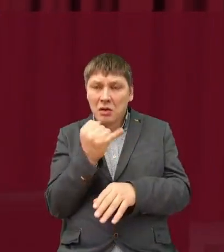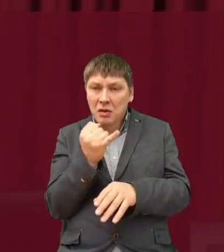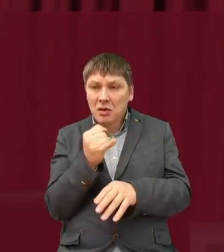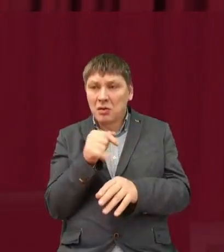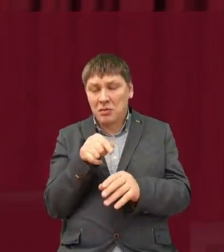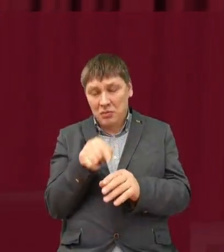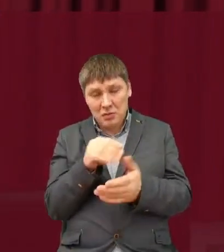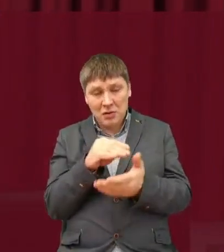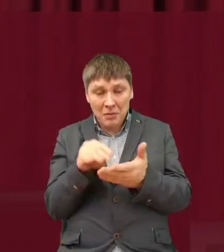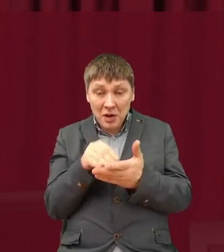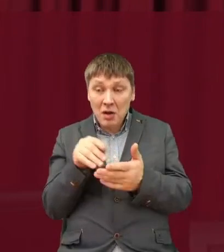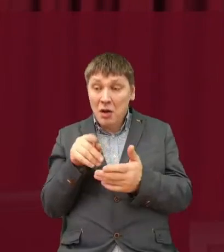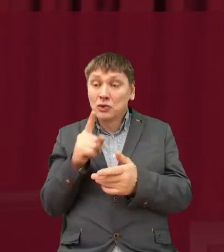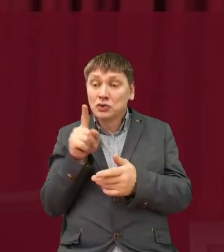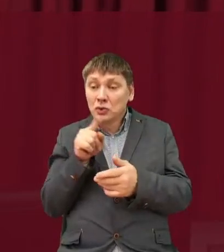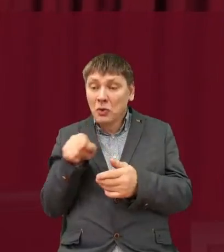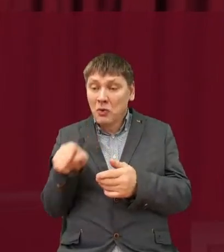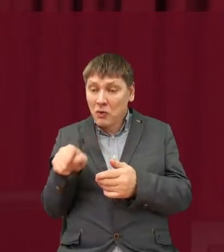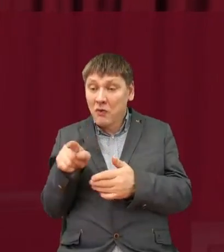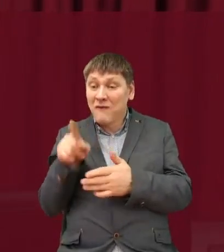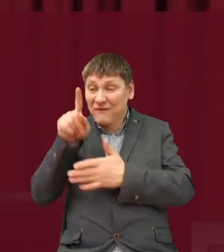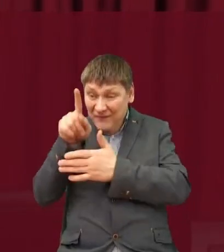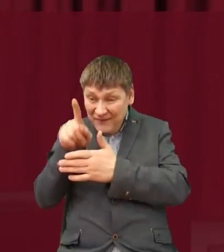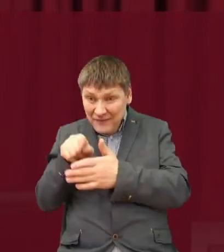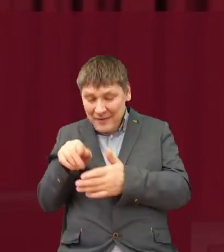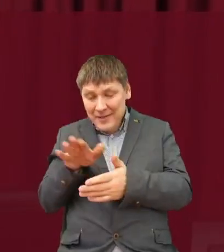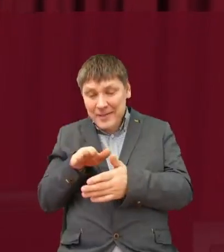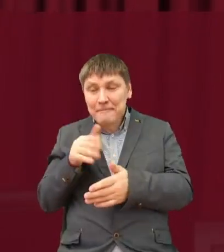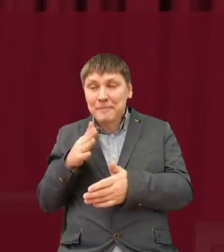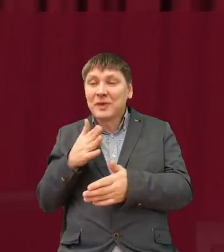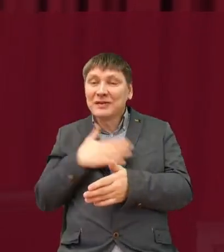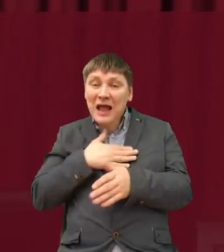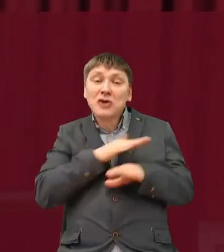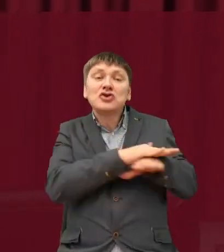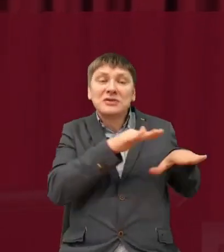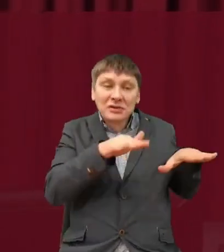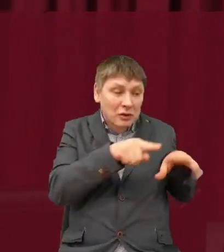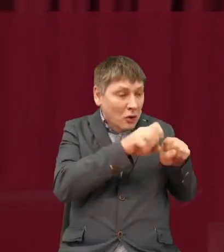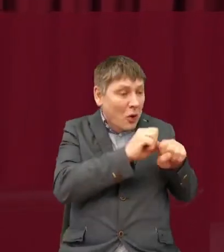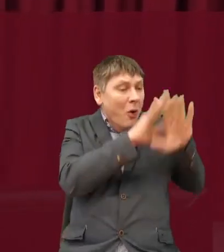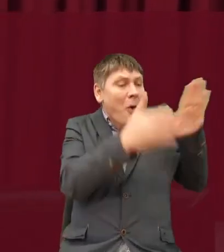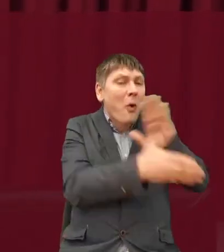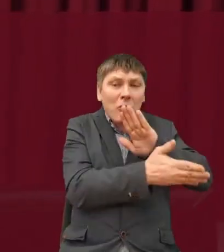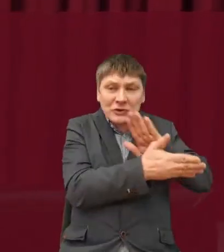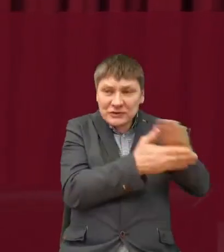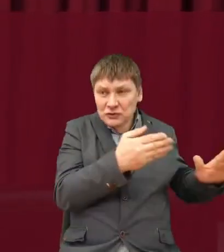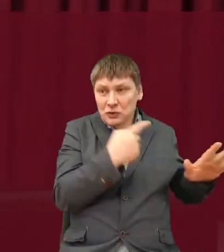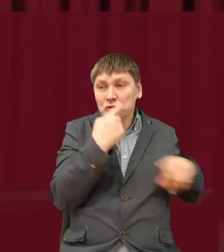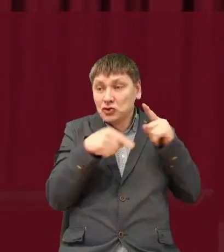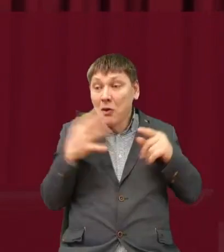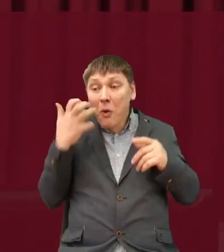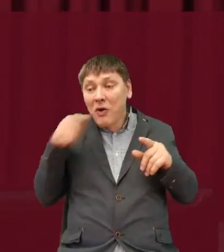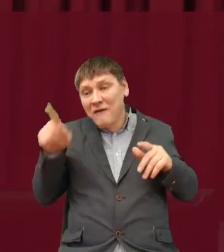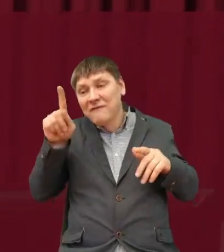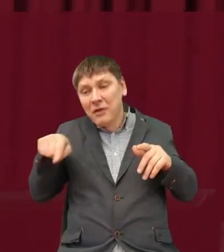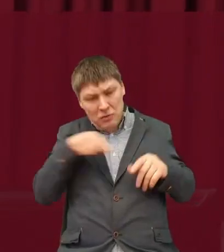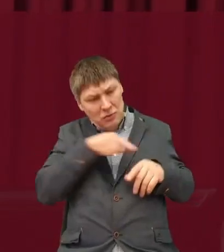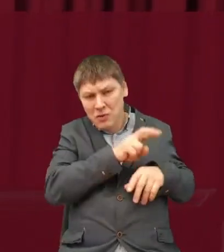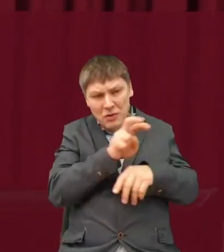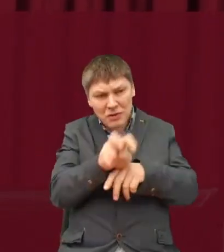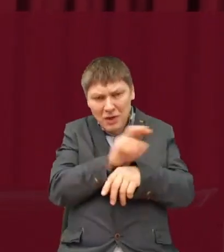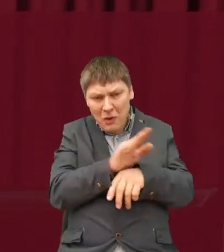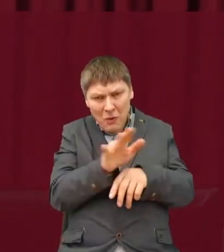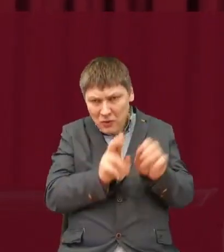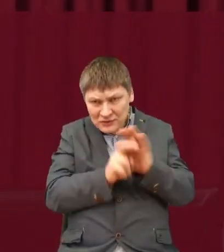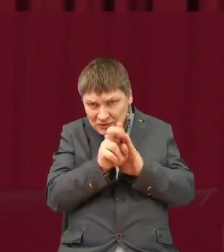освящаются мужем и женой верующие дети наши освещаются даже если они еще не ходят в церковь не об